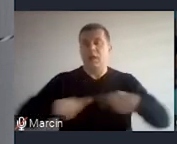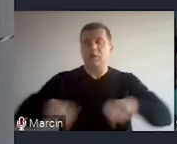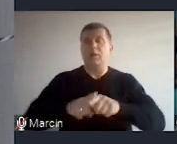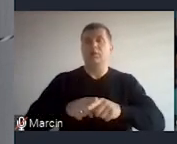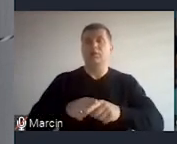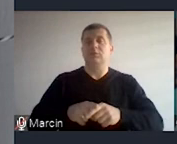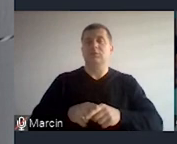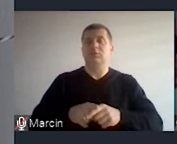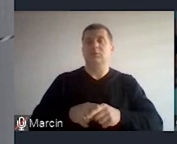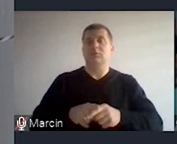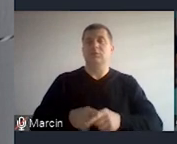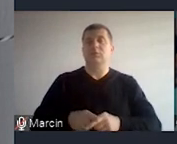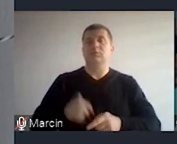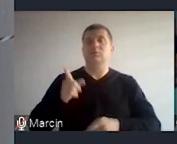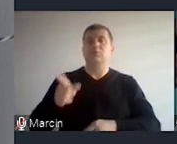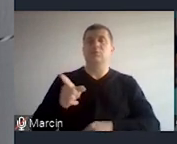realizacją,